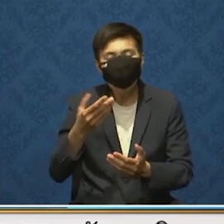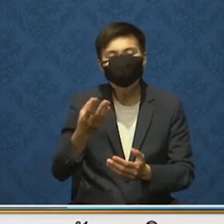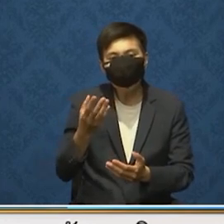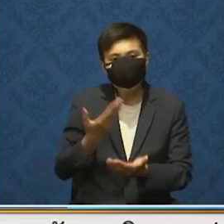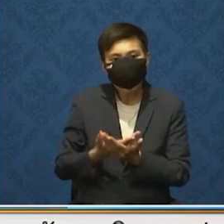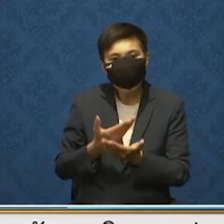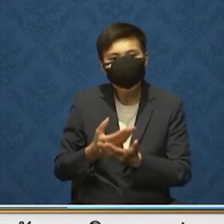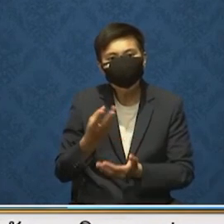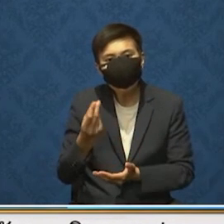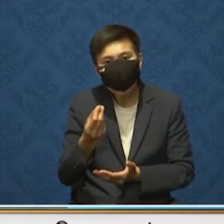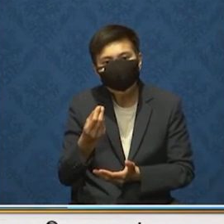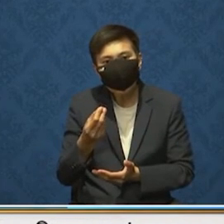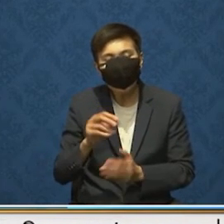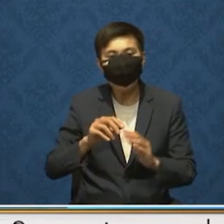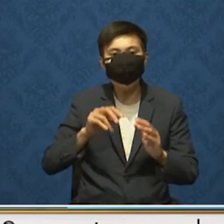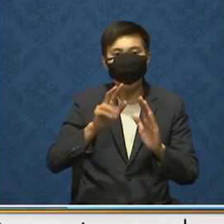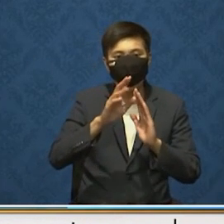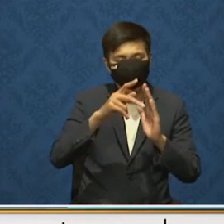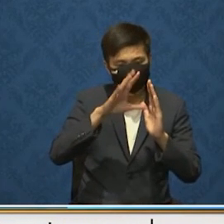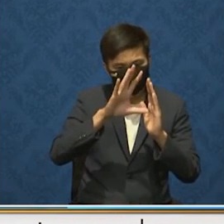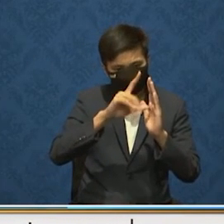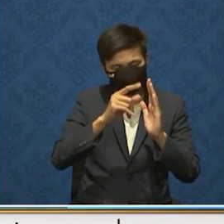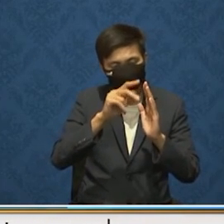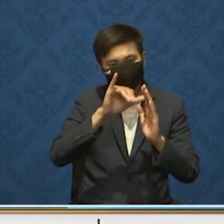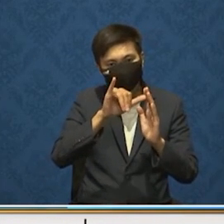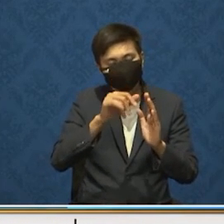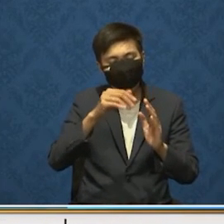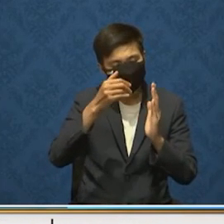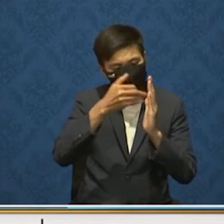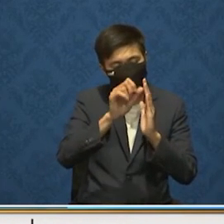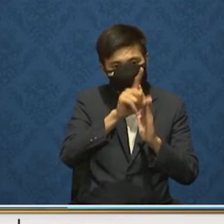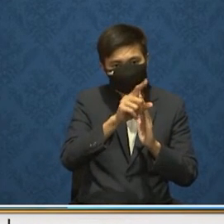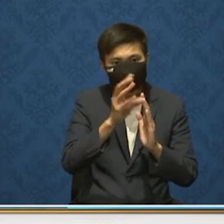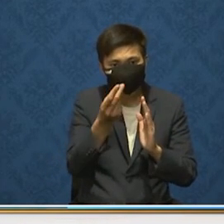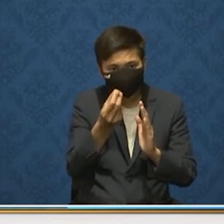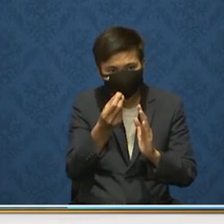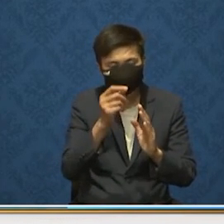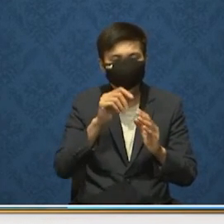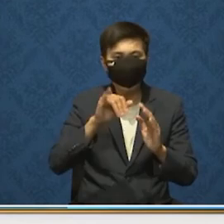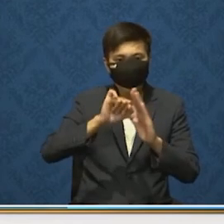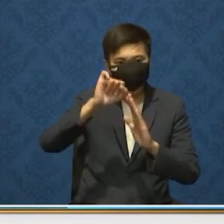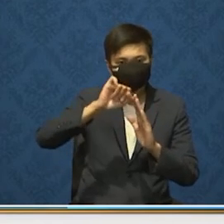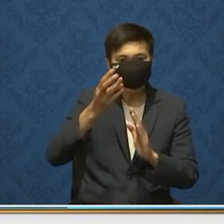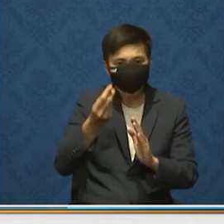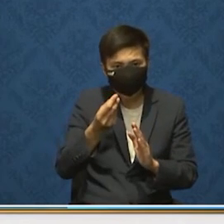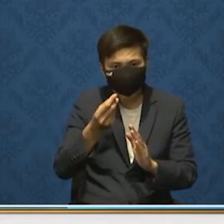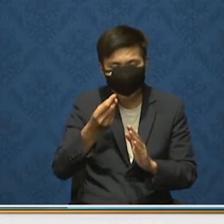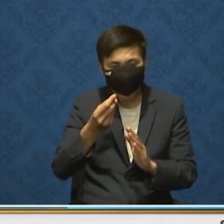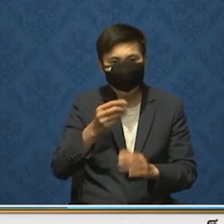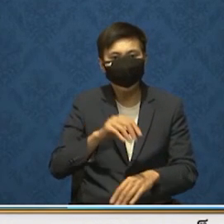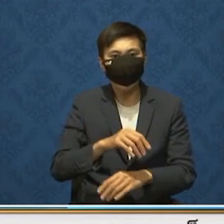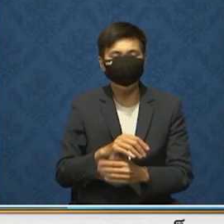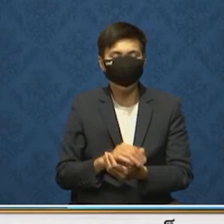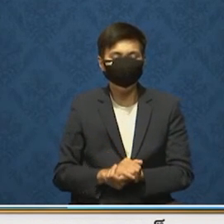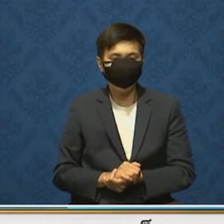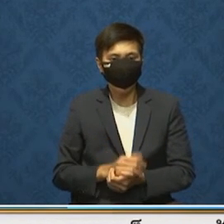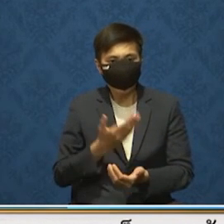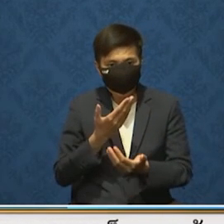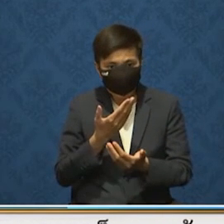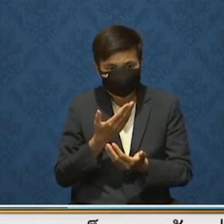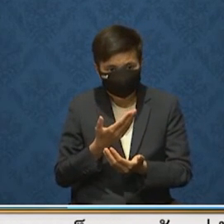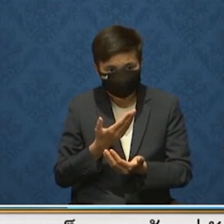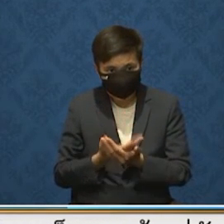ัไปใจภูมิเทไร่ เชี่ยงให่ เทาไร่ สีจะเกตยเท่าไห่กำแพรงเพศเท่าไรค ต่าง นี้ผมว่าถาใช้ง gele